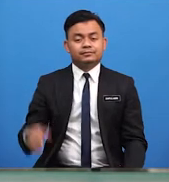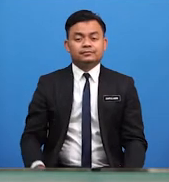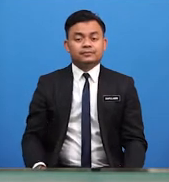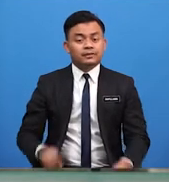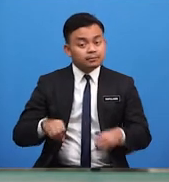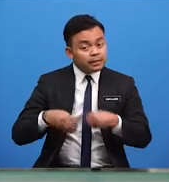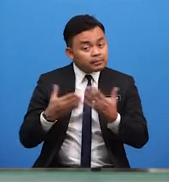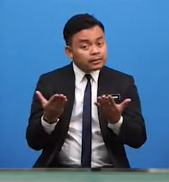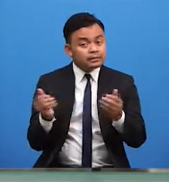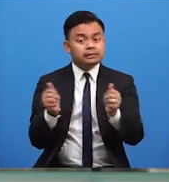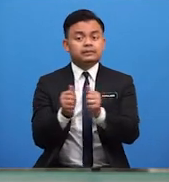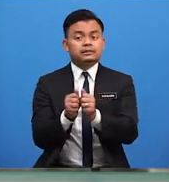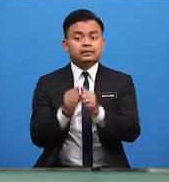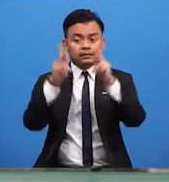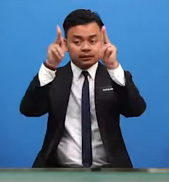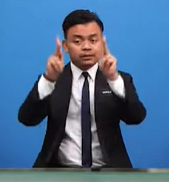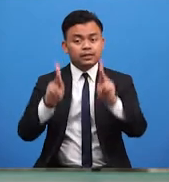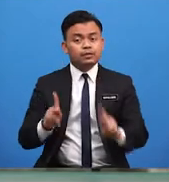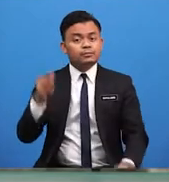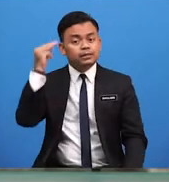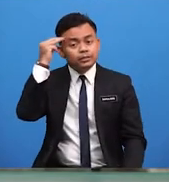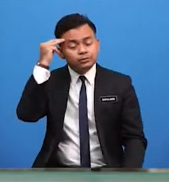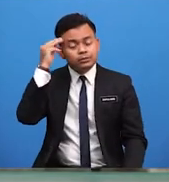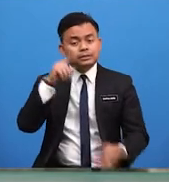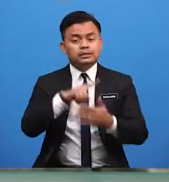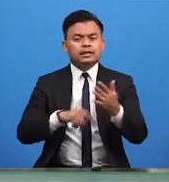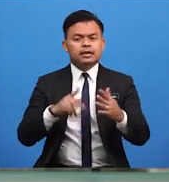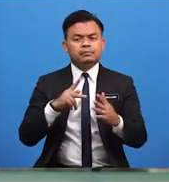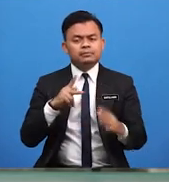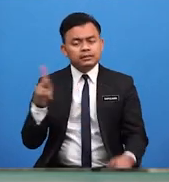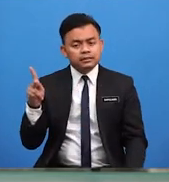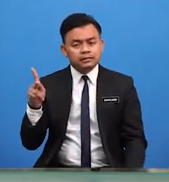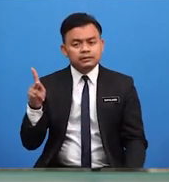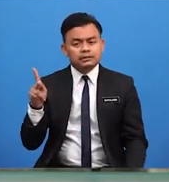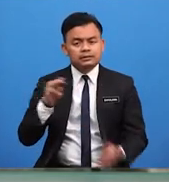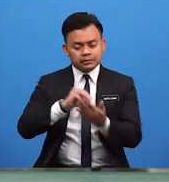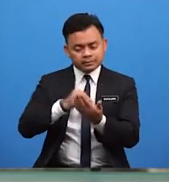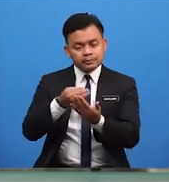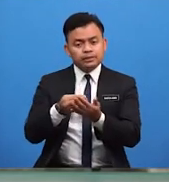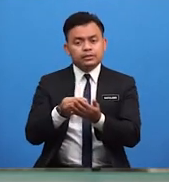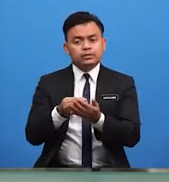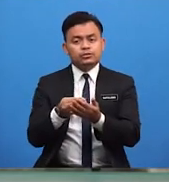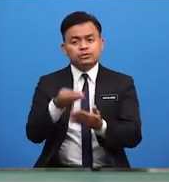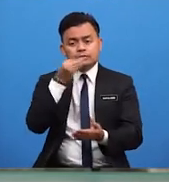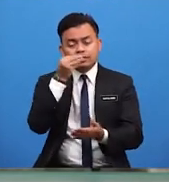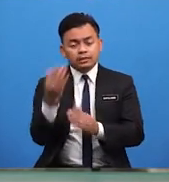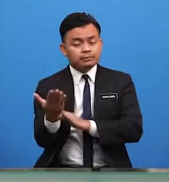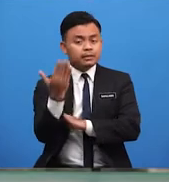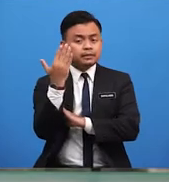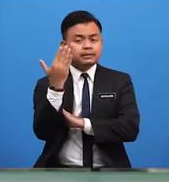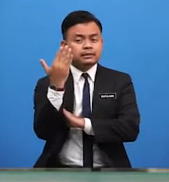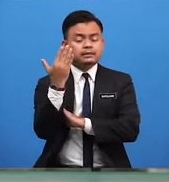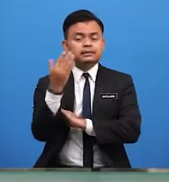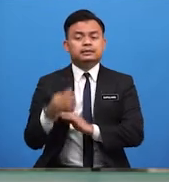Bagaimana pula dengan kaum Melayu? Apakah menu sarapan pagi yang paling digemari oleh mereka